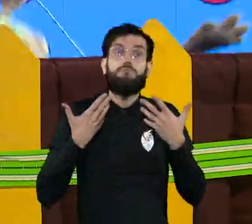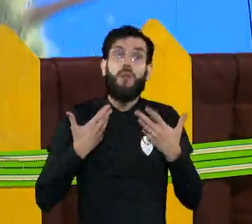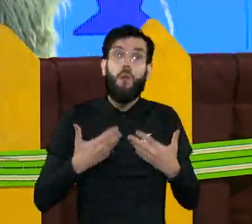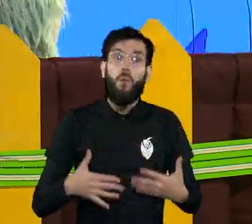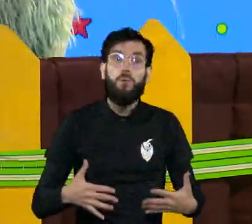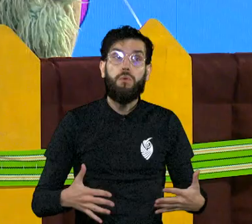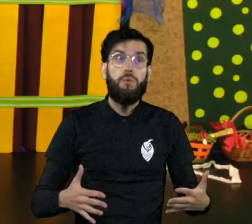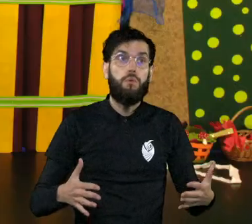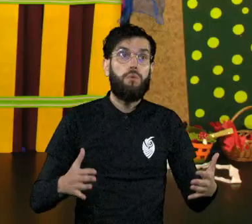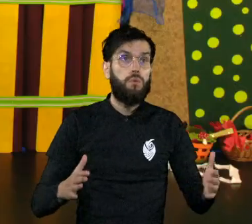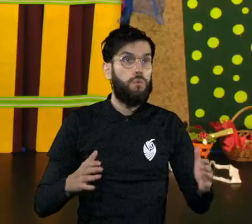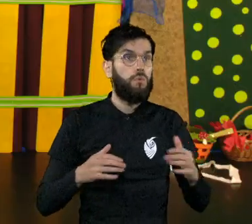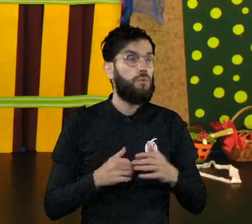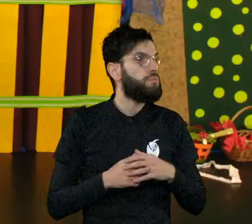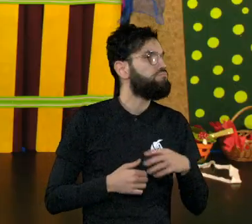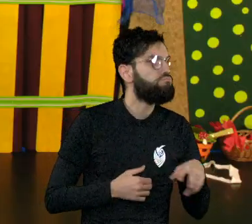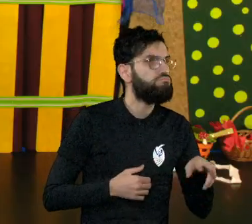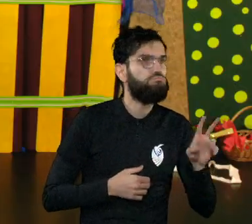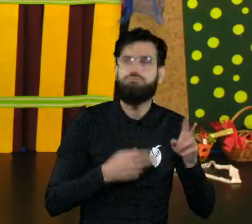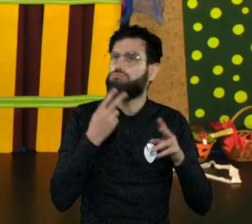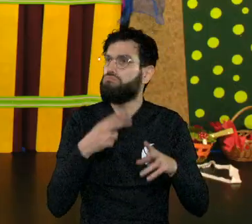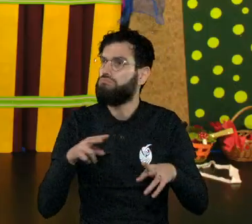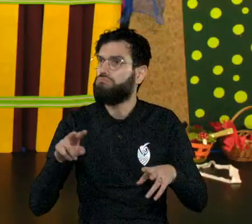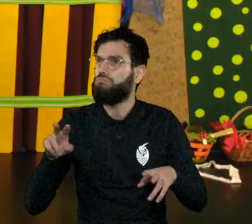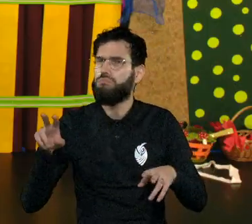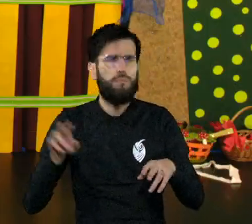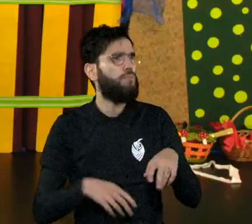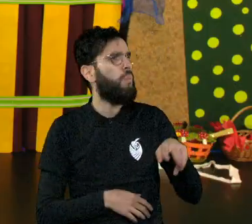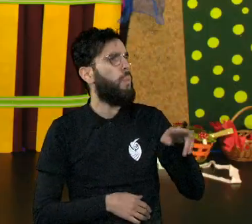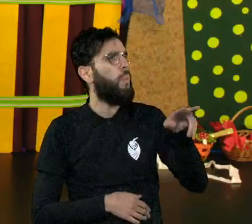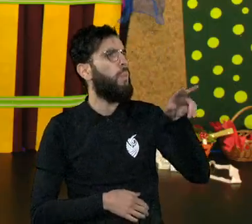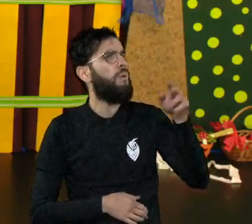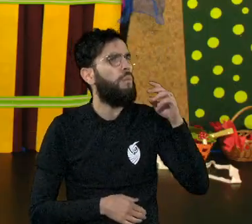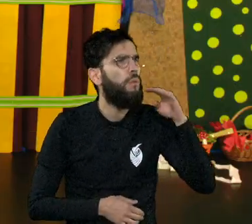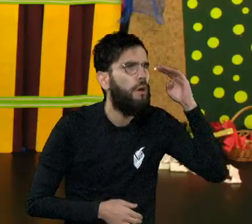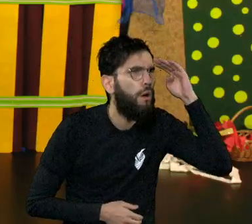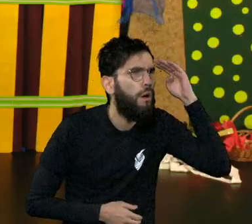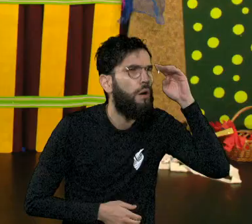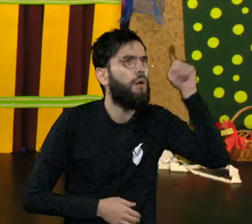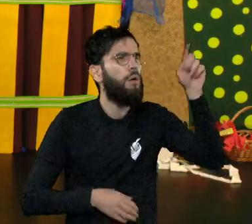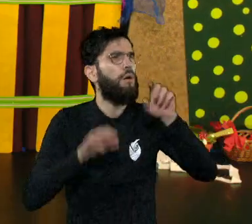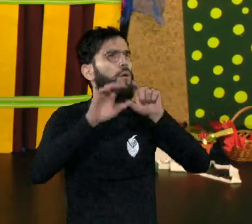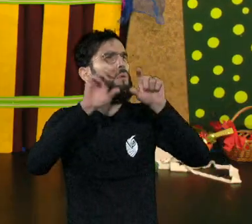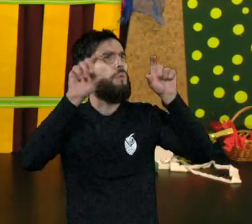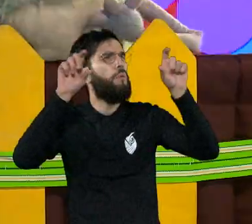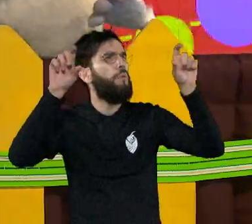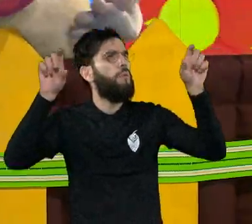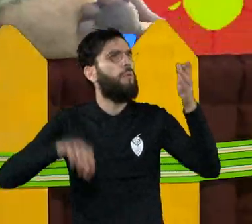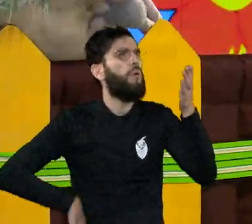Raz, dva, na ornici brázda. Po nej